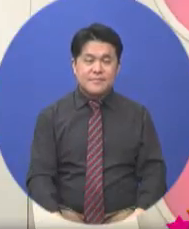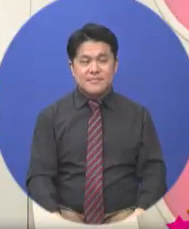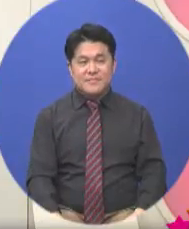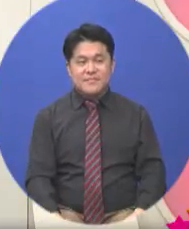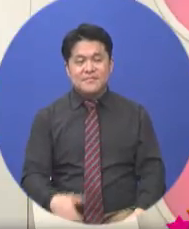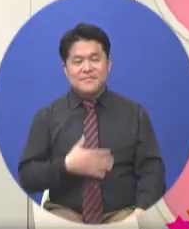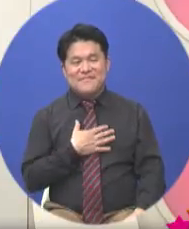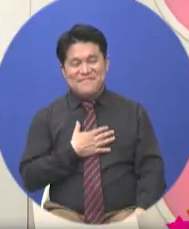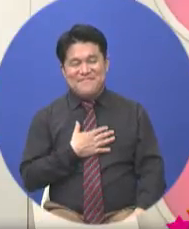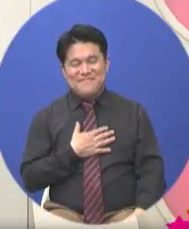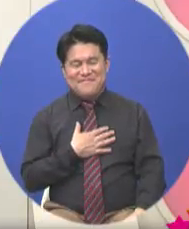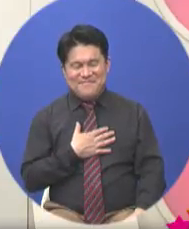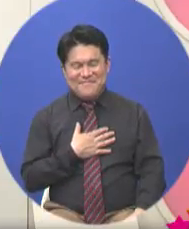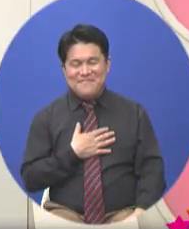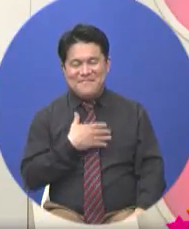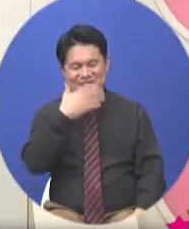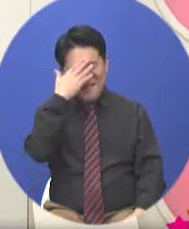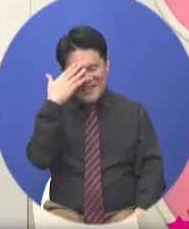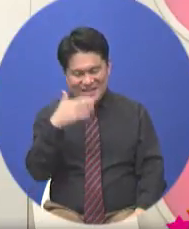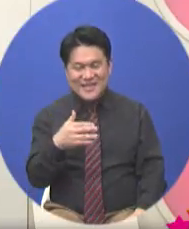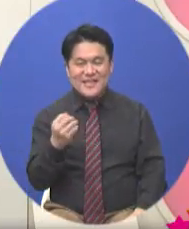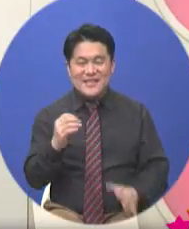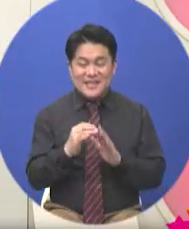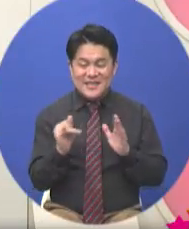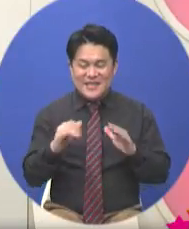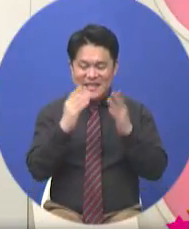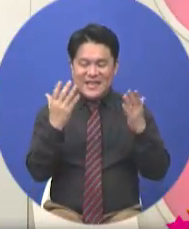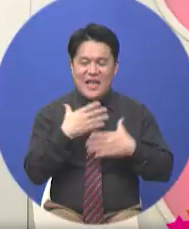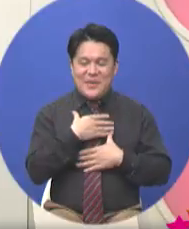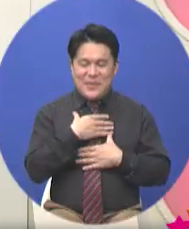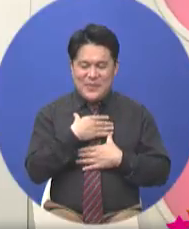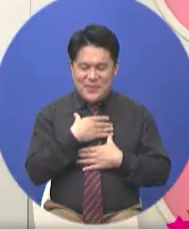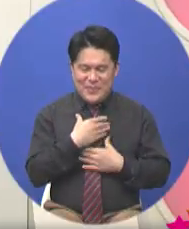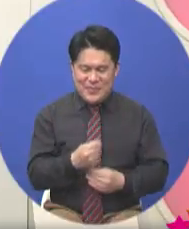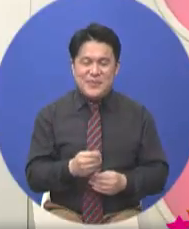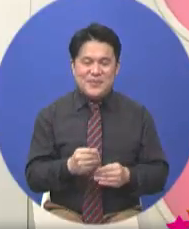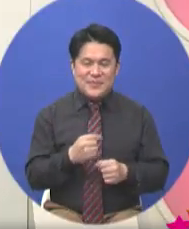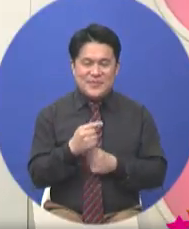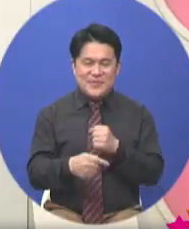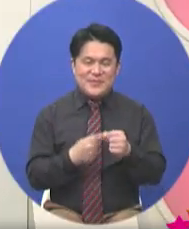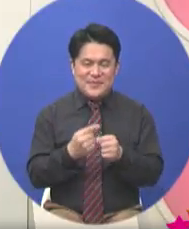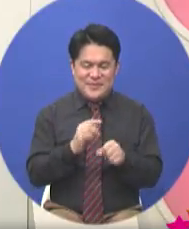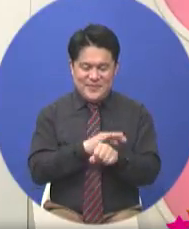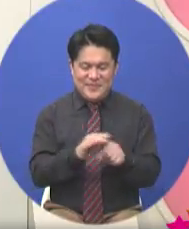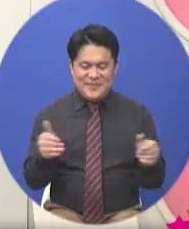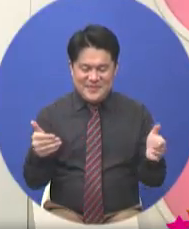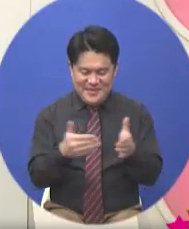그 마음으로 또 온 가족이 편안한 마음으로 올 한 해를 잘 보냈습니다.